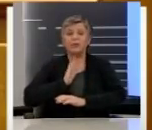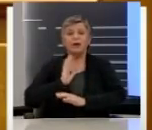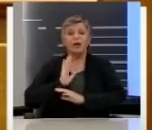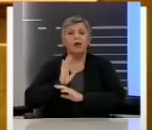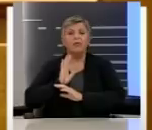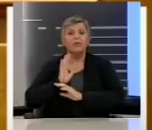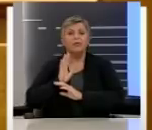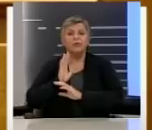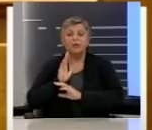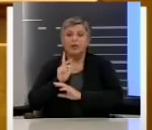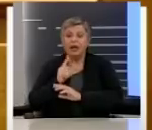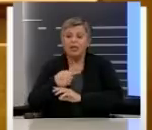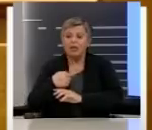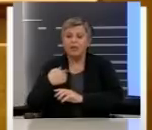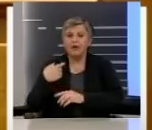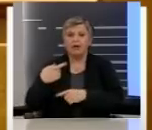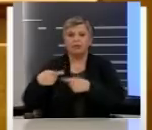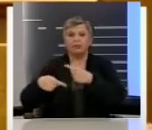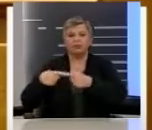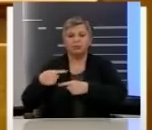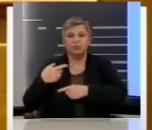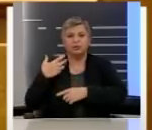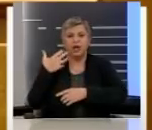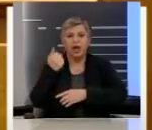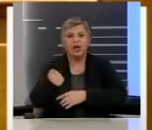είδους ανισότητα και απομόνωση.